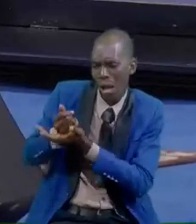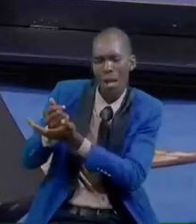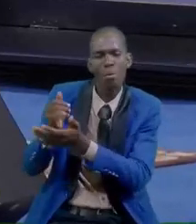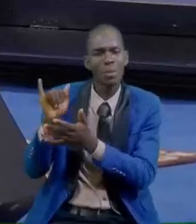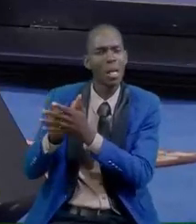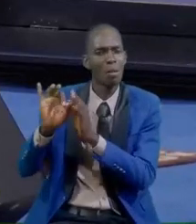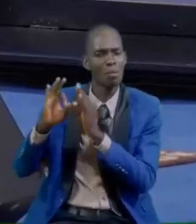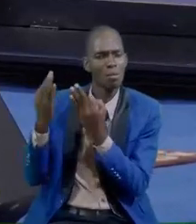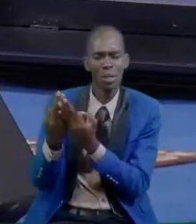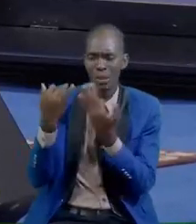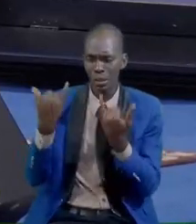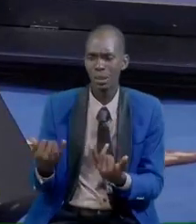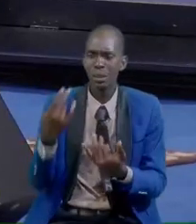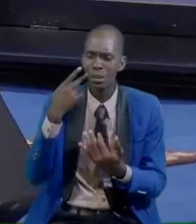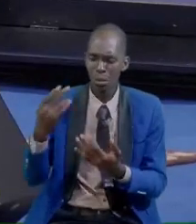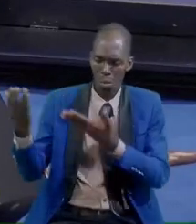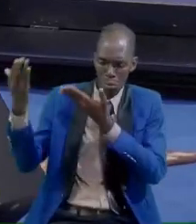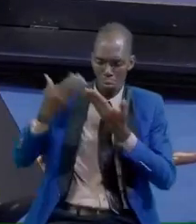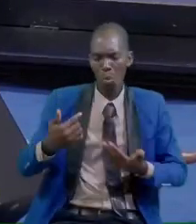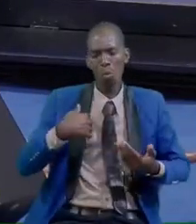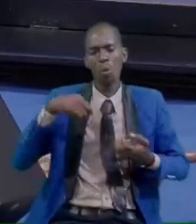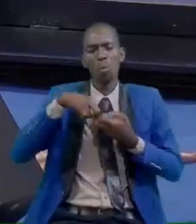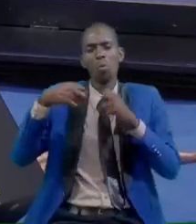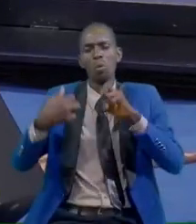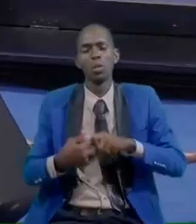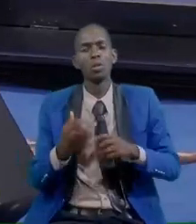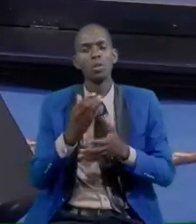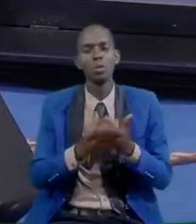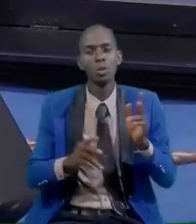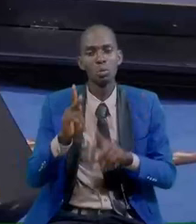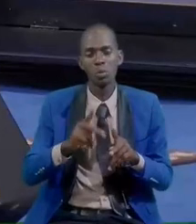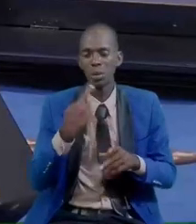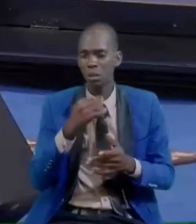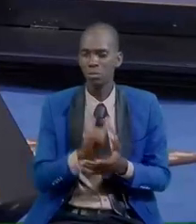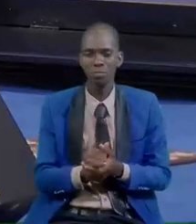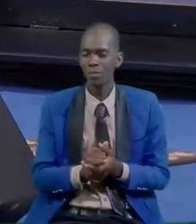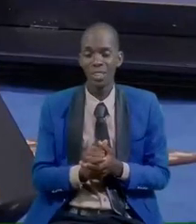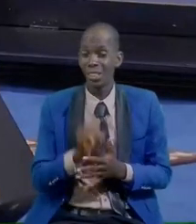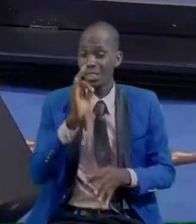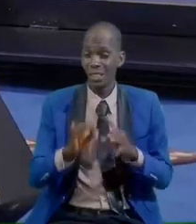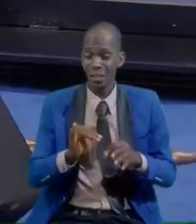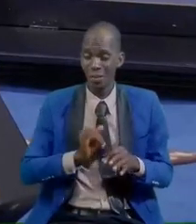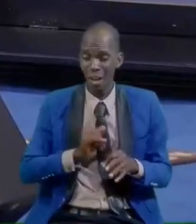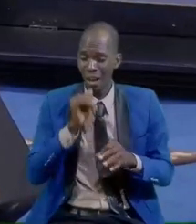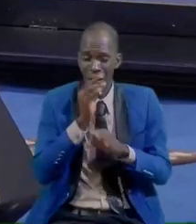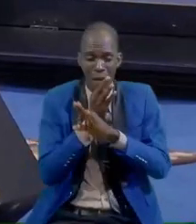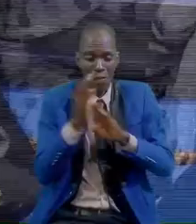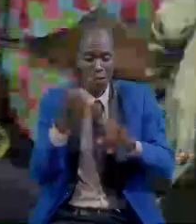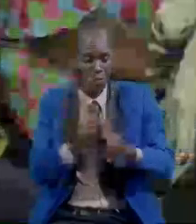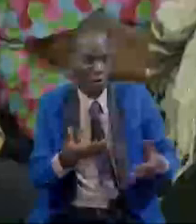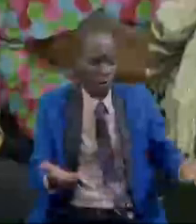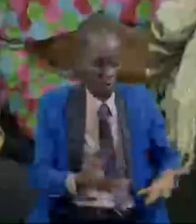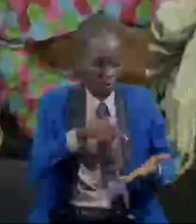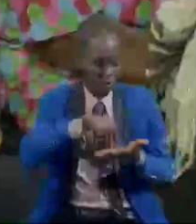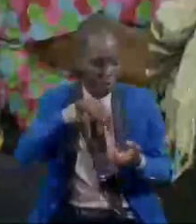Et regarde là où ça m'a conduit. Et certaines personnes, Si je sors de ce lieu-là, je ne vais plus jamais